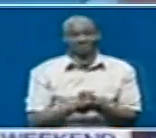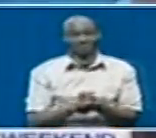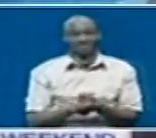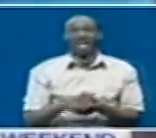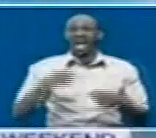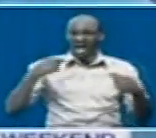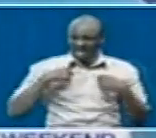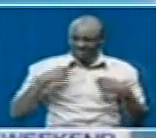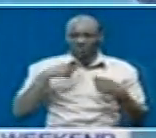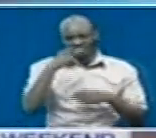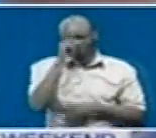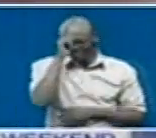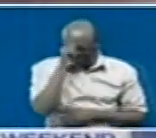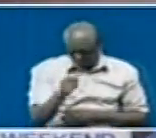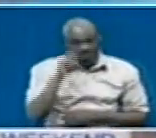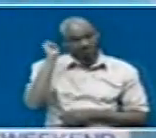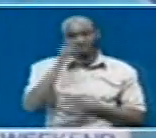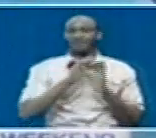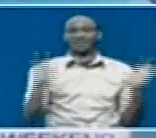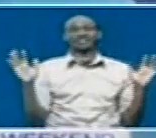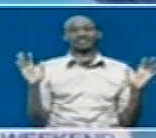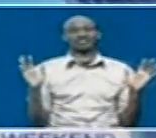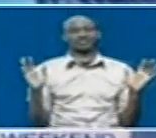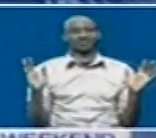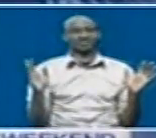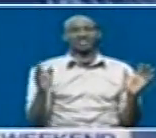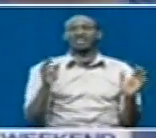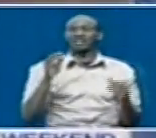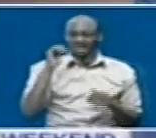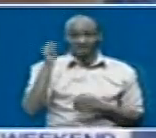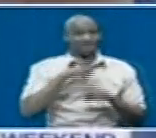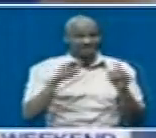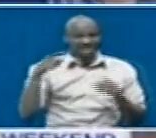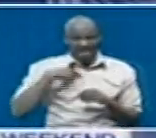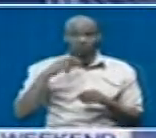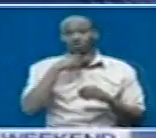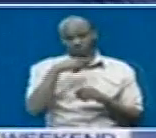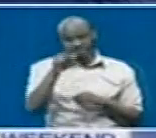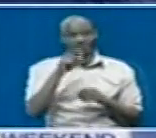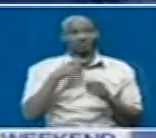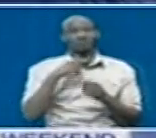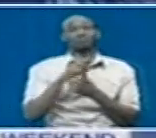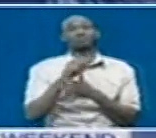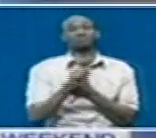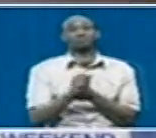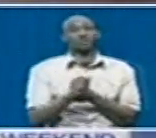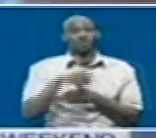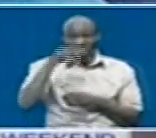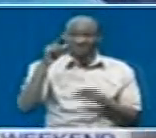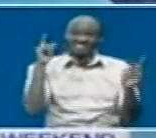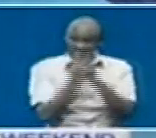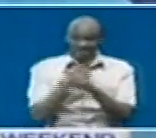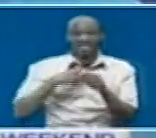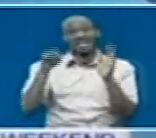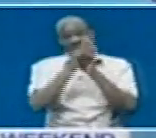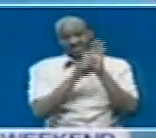Sisi twakupa heshima kama rais wa Jamhuri ya Kenya, the head of state, but you are yet to become the head of this nation. Kuna tofauti ya